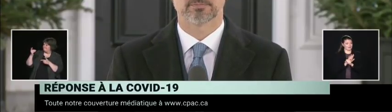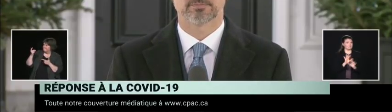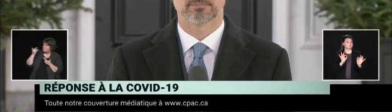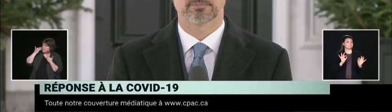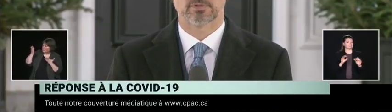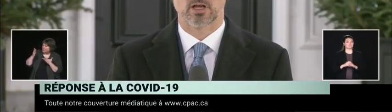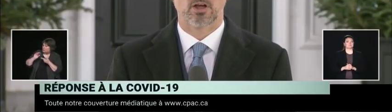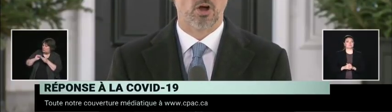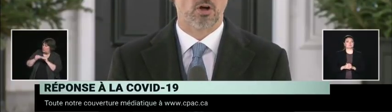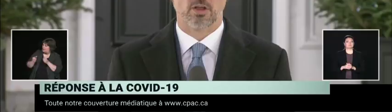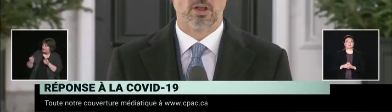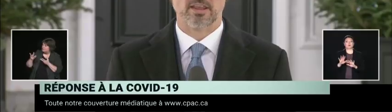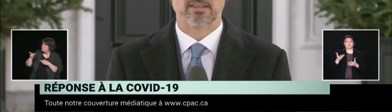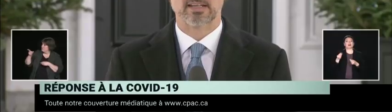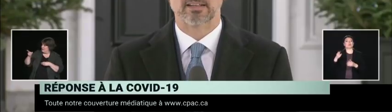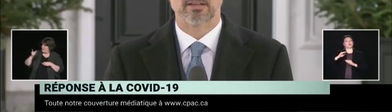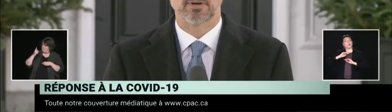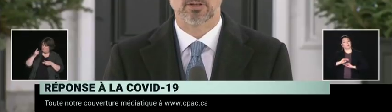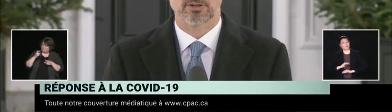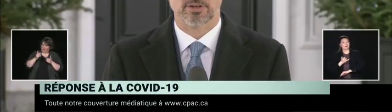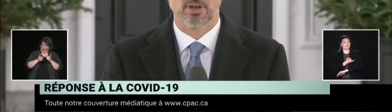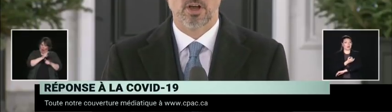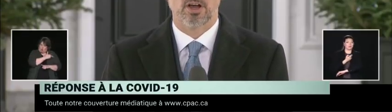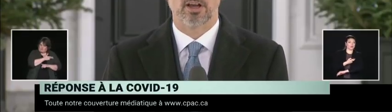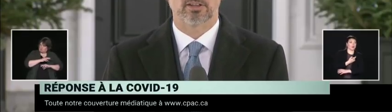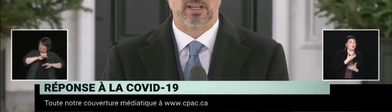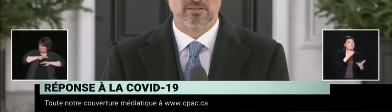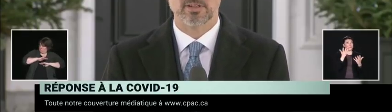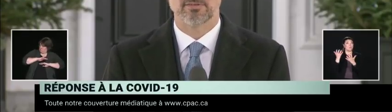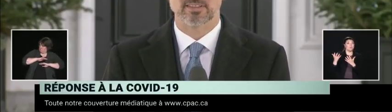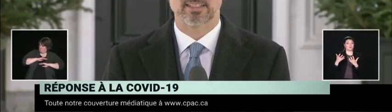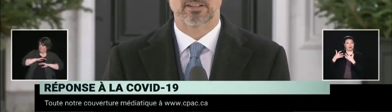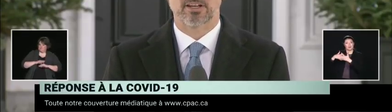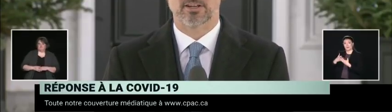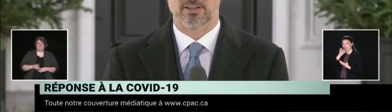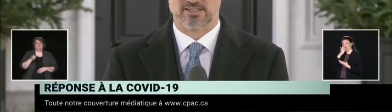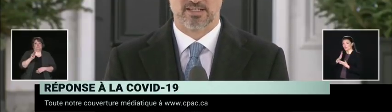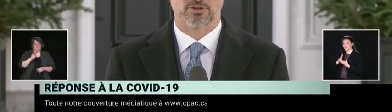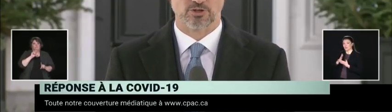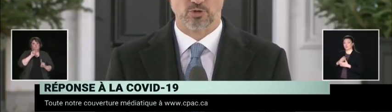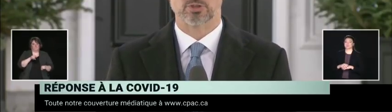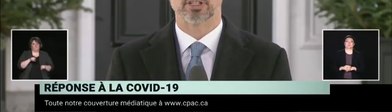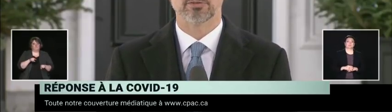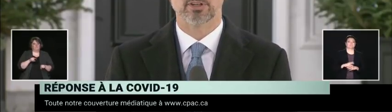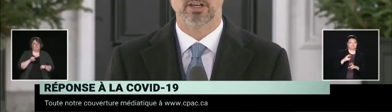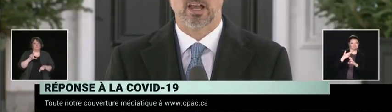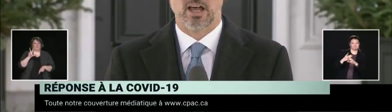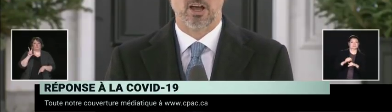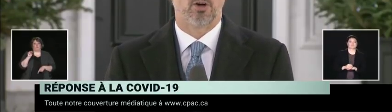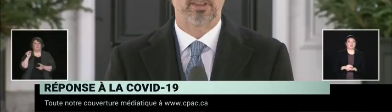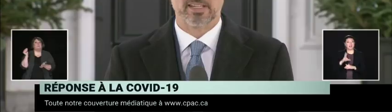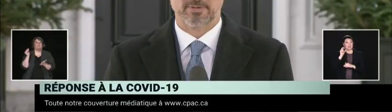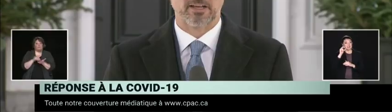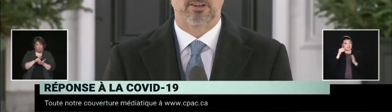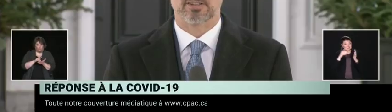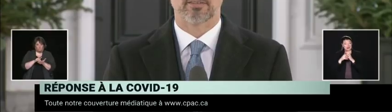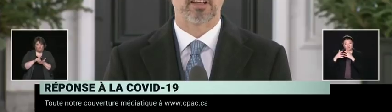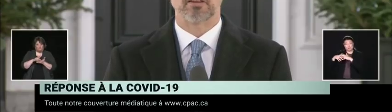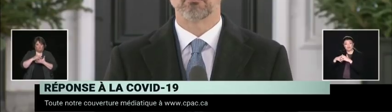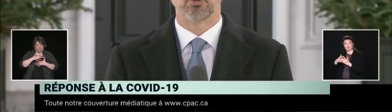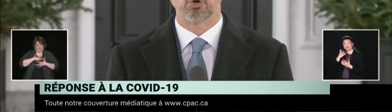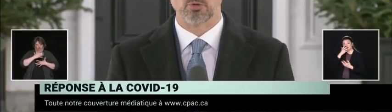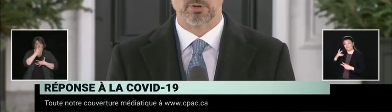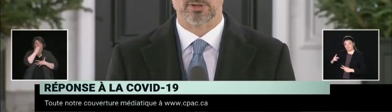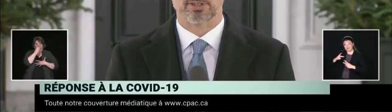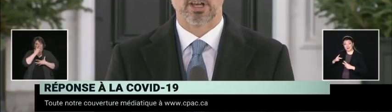santé qui l'attend? Certainement que 30 000 ventilateurs, c'est un gros chiffre. On espère que ça va